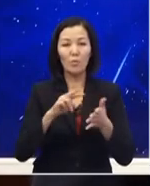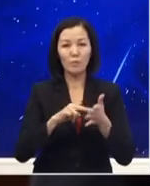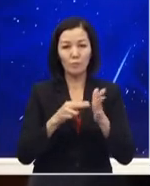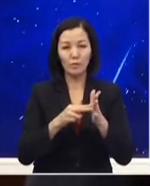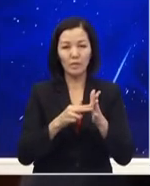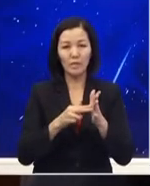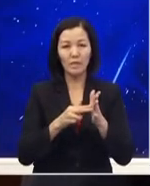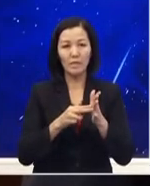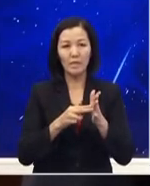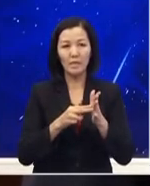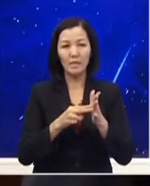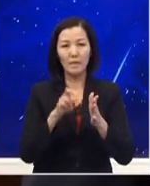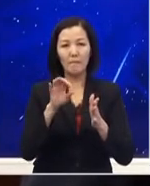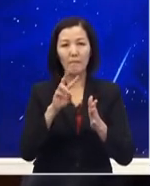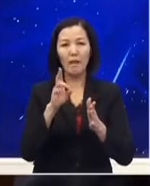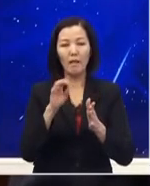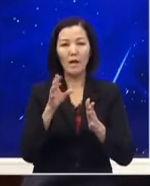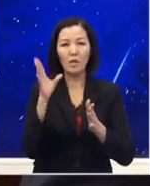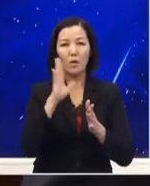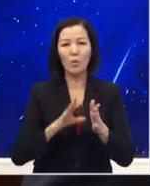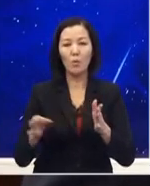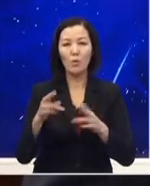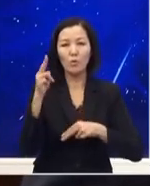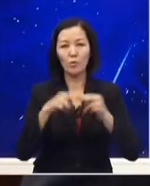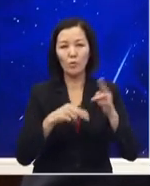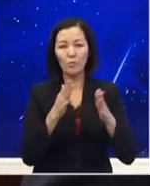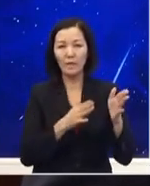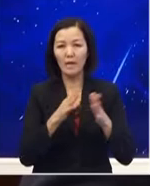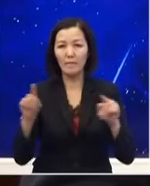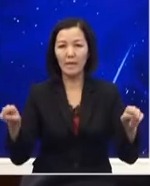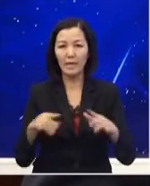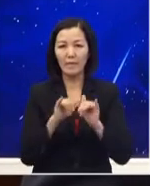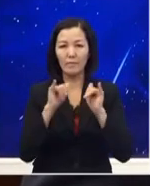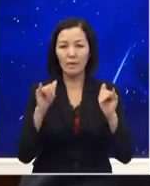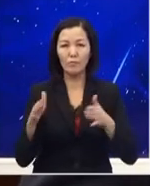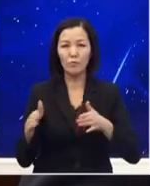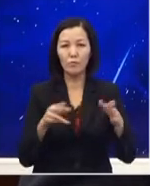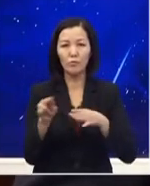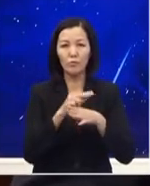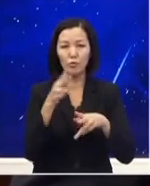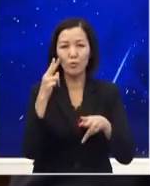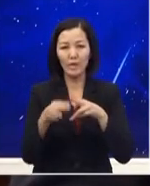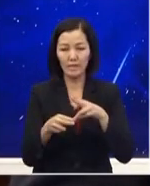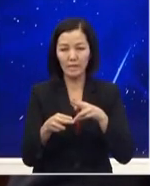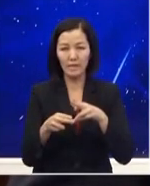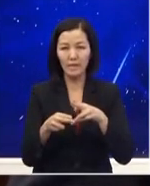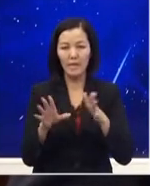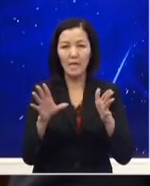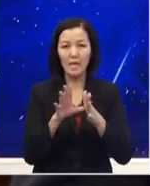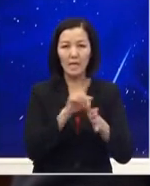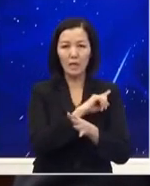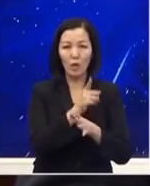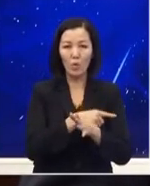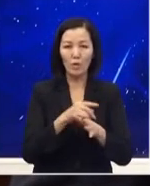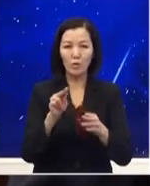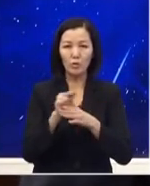бюджеттен сол Балқашаға жайын инфрақұрылымдарын қалпына келтірсек, жолдарын қалпына келтірсек, электрқуатын жөндеп